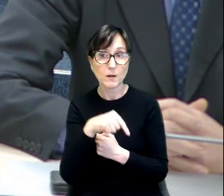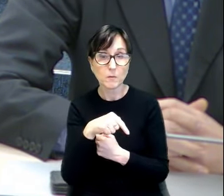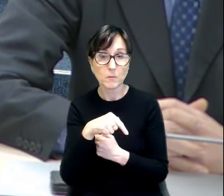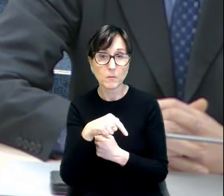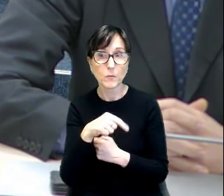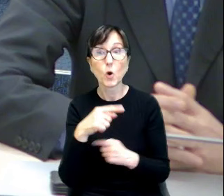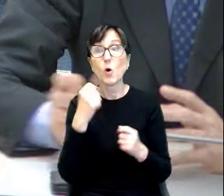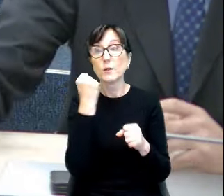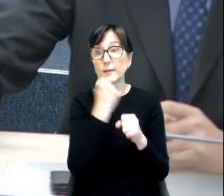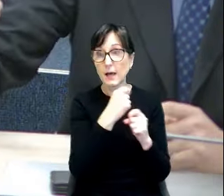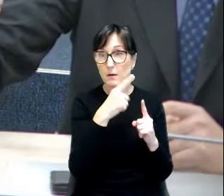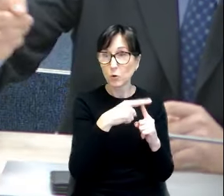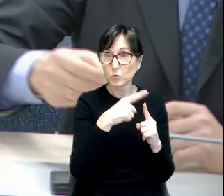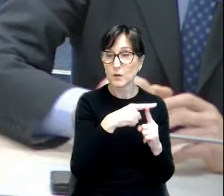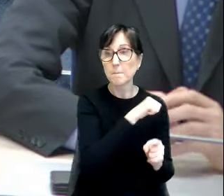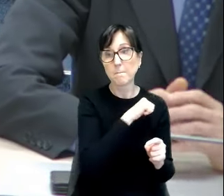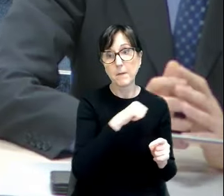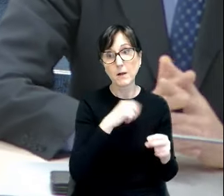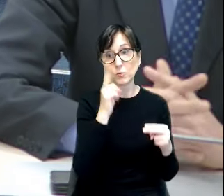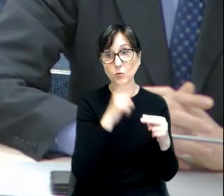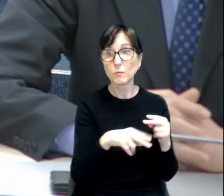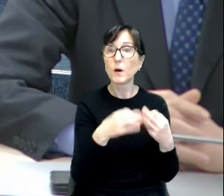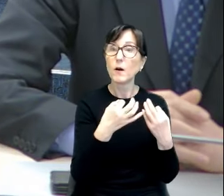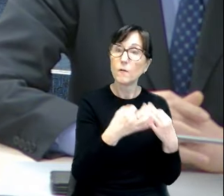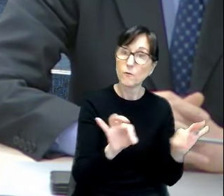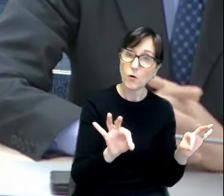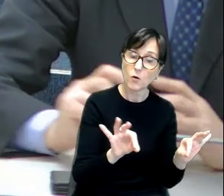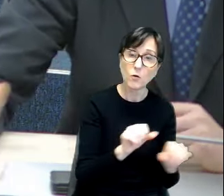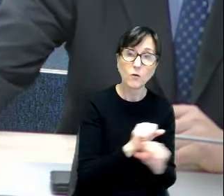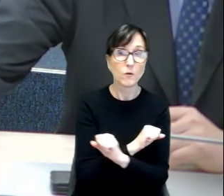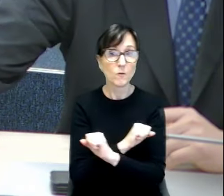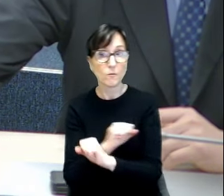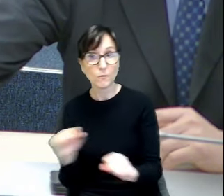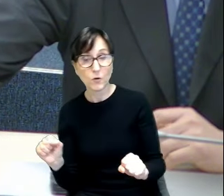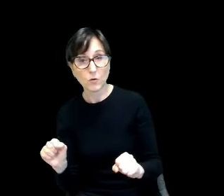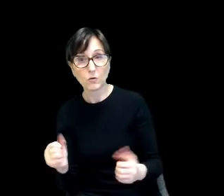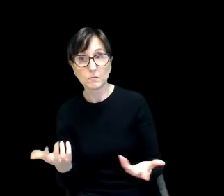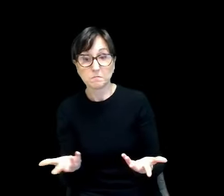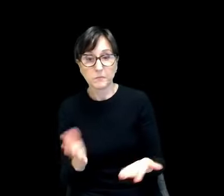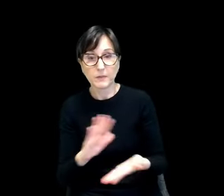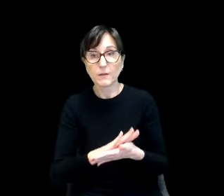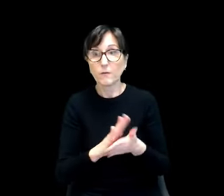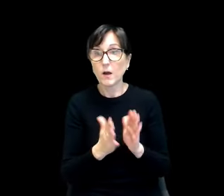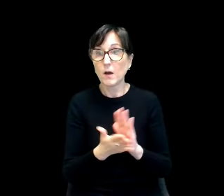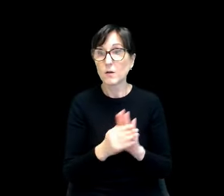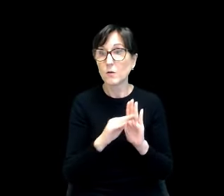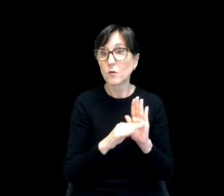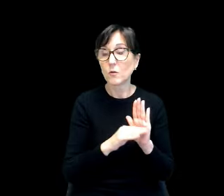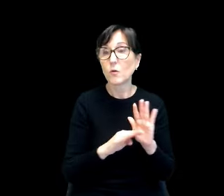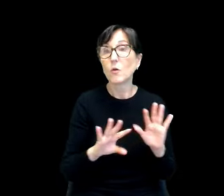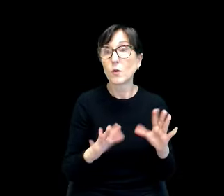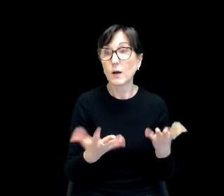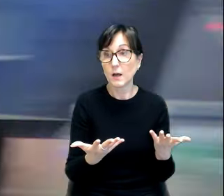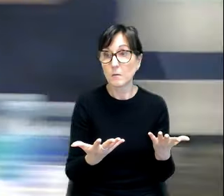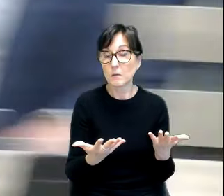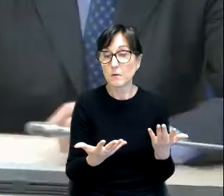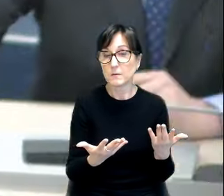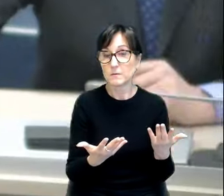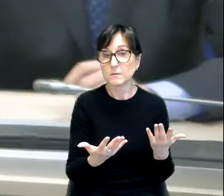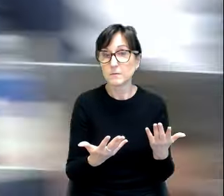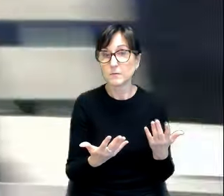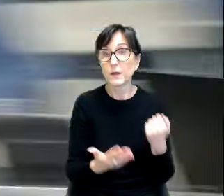priima ar leisti ar neleisti tai tada ta tvarka irgi gaunasi dėl tvarkos nes galutinis sprendimas vėl lieka klaipėdos miesto